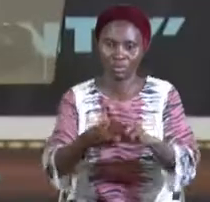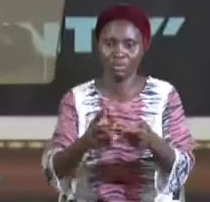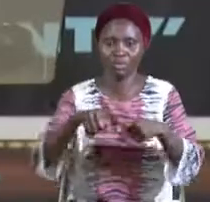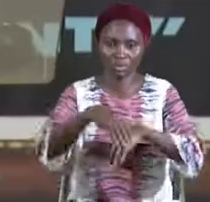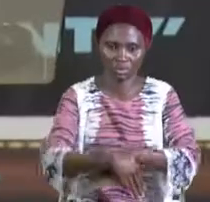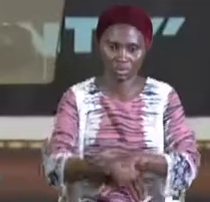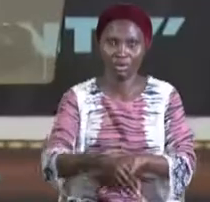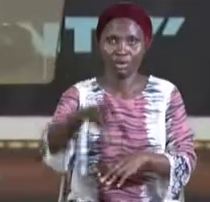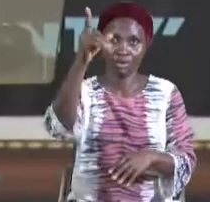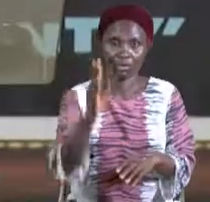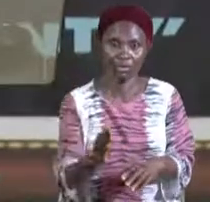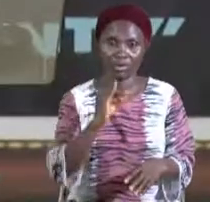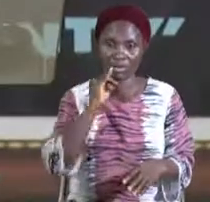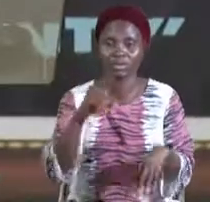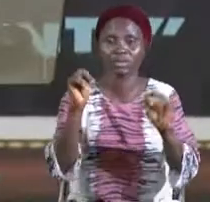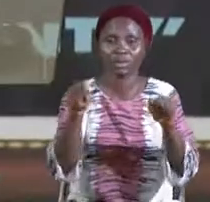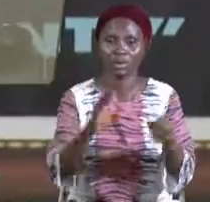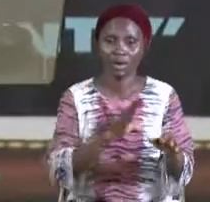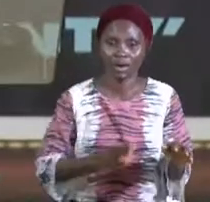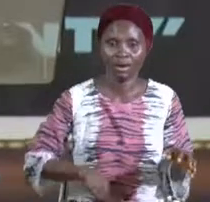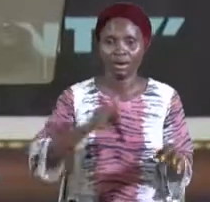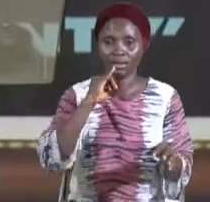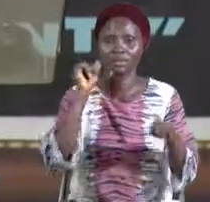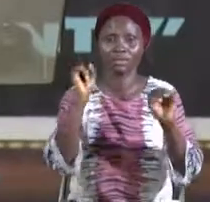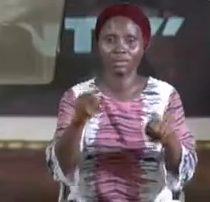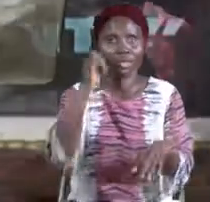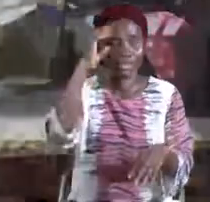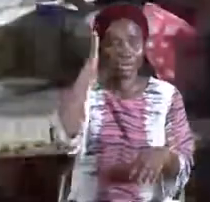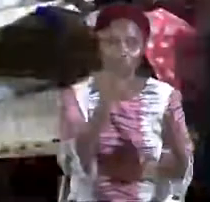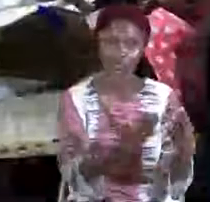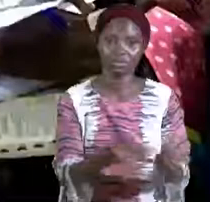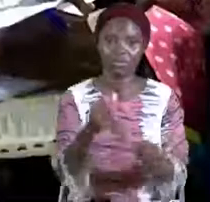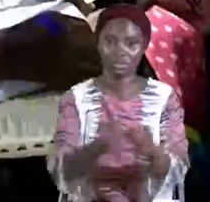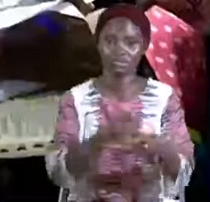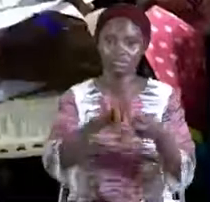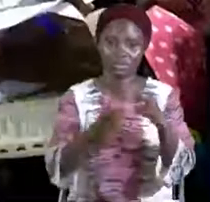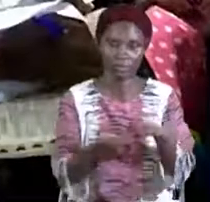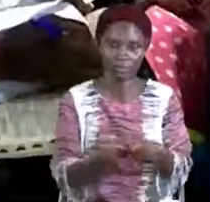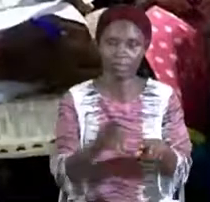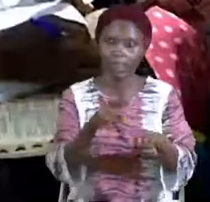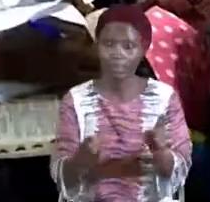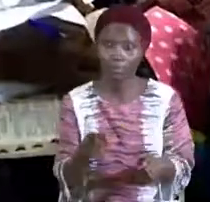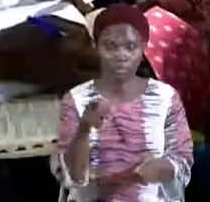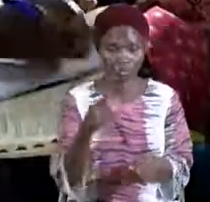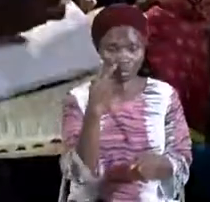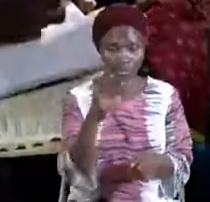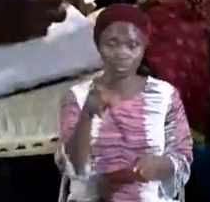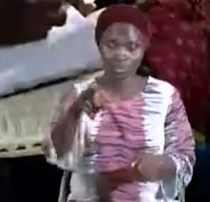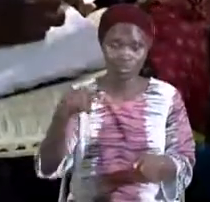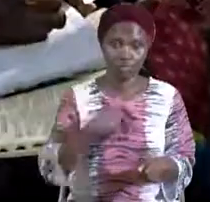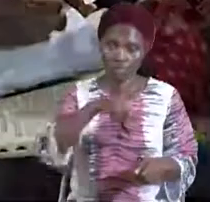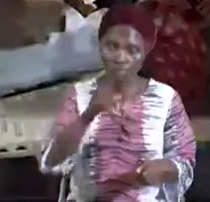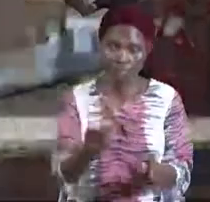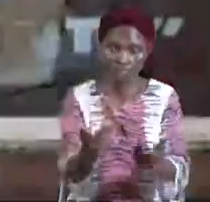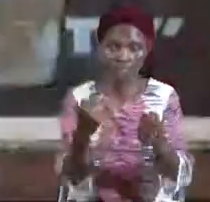soir, Dieu est capable, Christ est capable. Et il va régler tout problème. Mais vous voyez, nous devons venir au